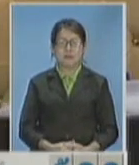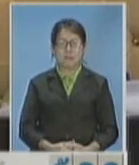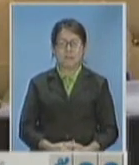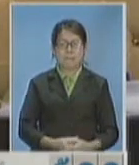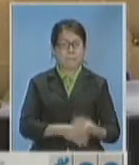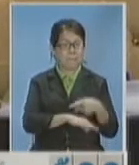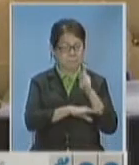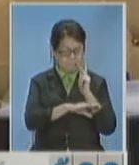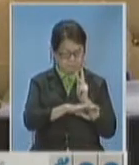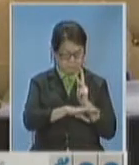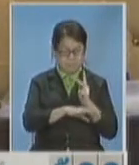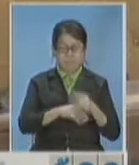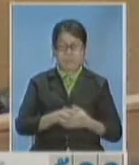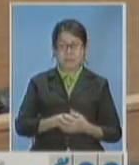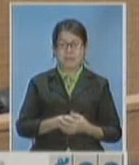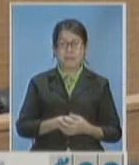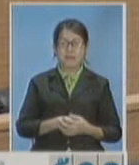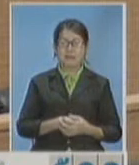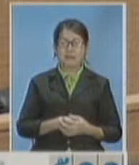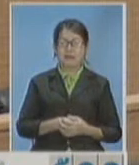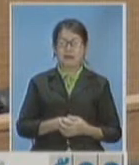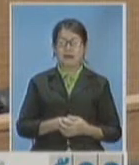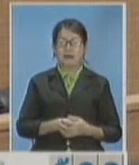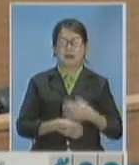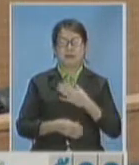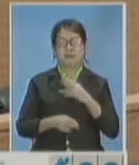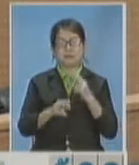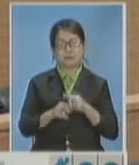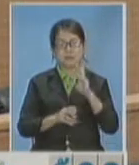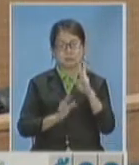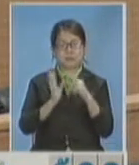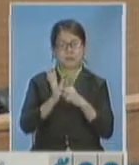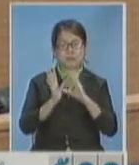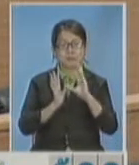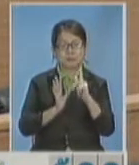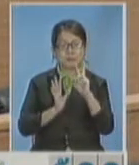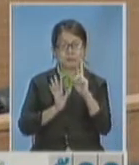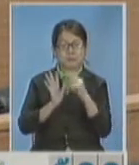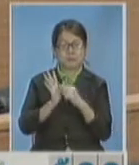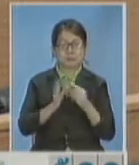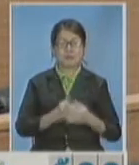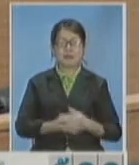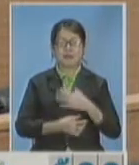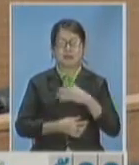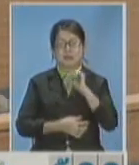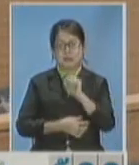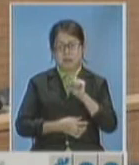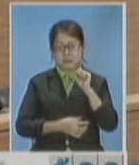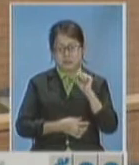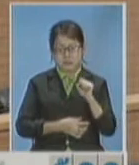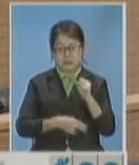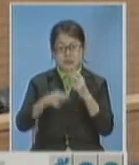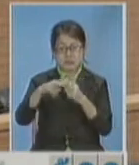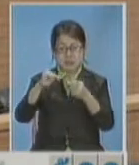ท่านประธานที่เคารพกระผมนายวัชระเพชรทองสมาชิกสภาผู้แทนราษฎรแบ